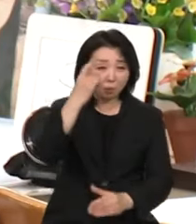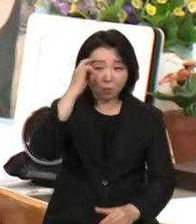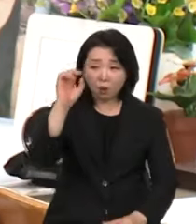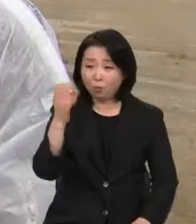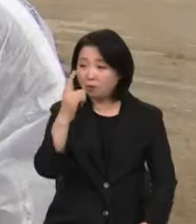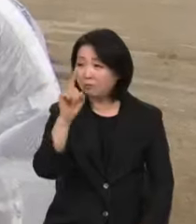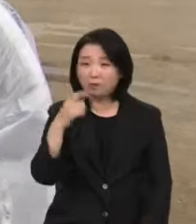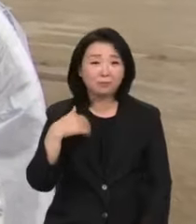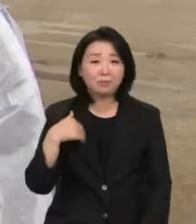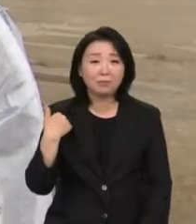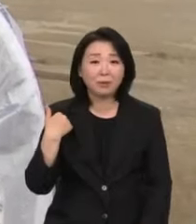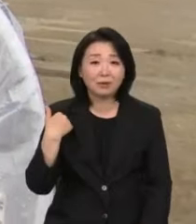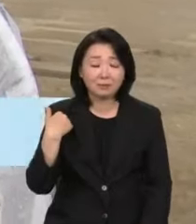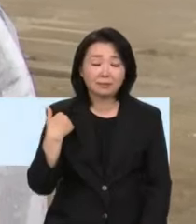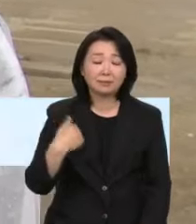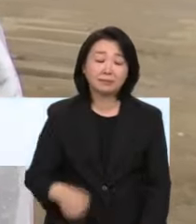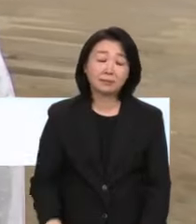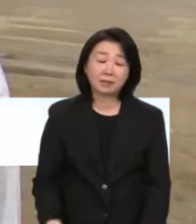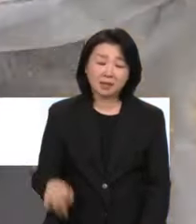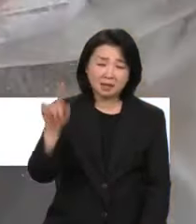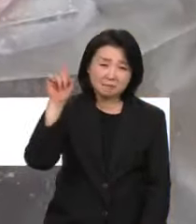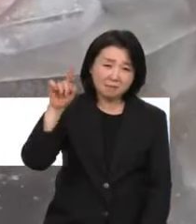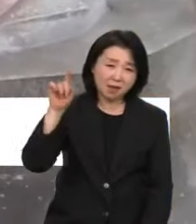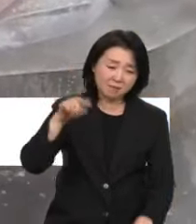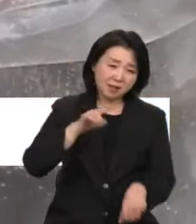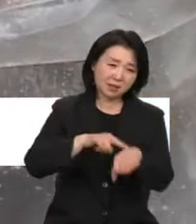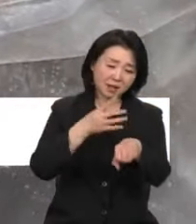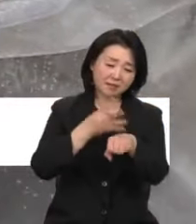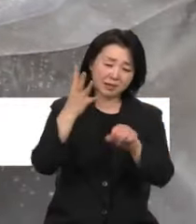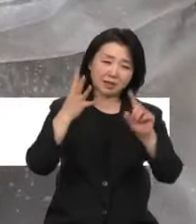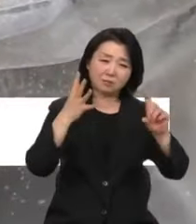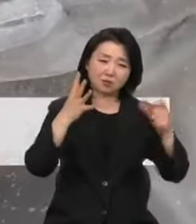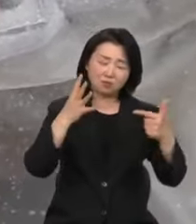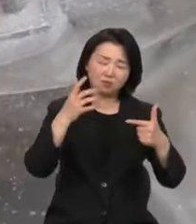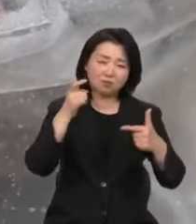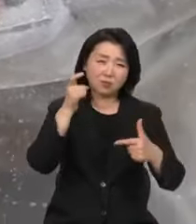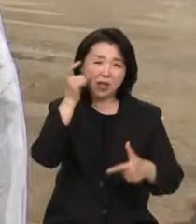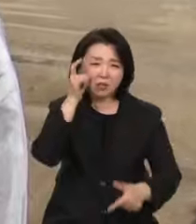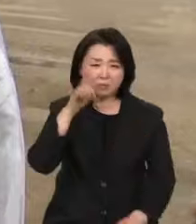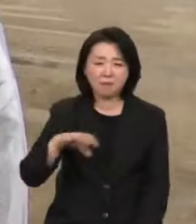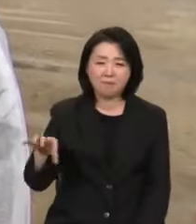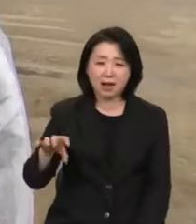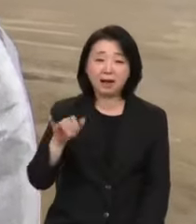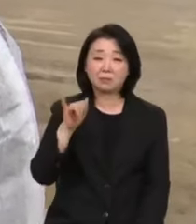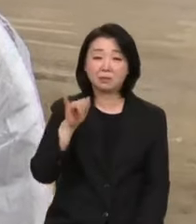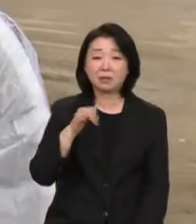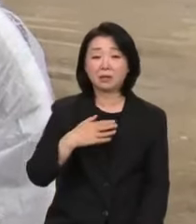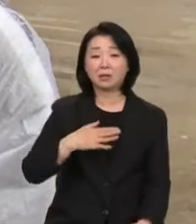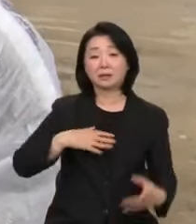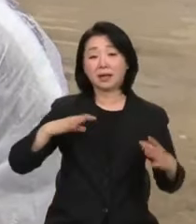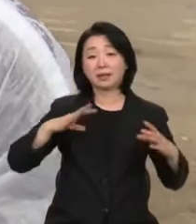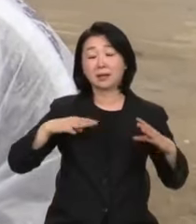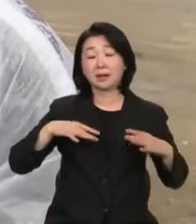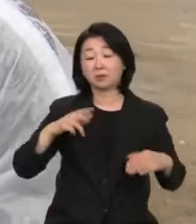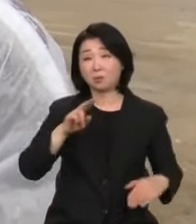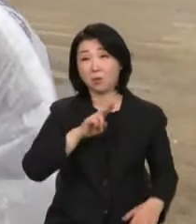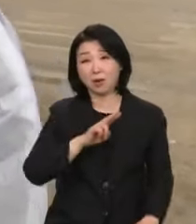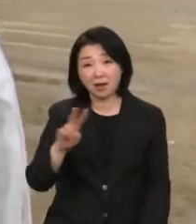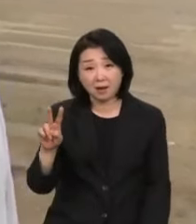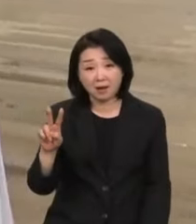있잖아요. 그래서 매일 4시 16분에 휴대전화 알람을 맞춰놨습니다. 나는 자랑스러워야